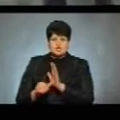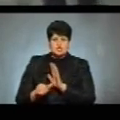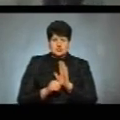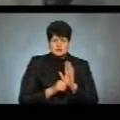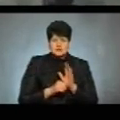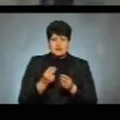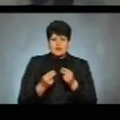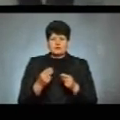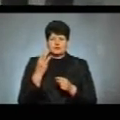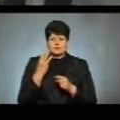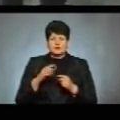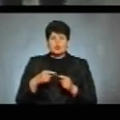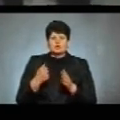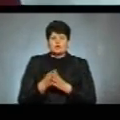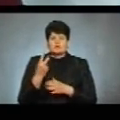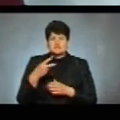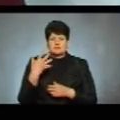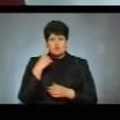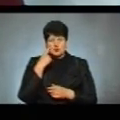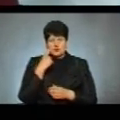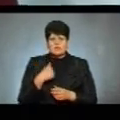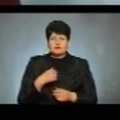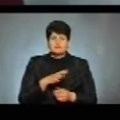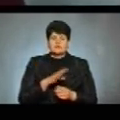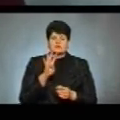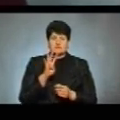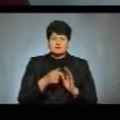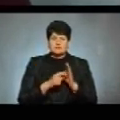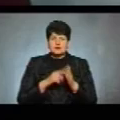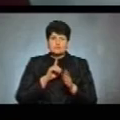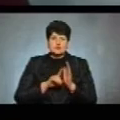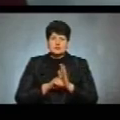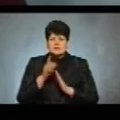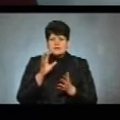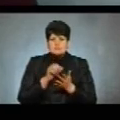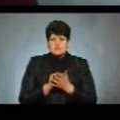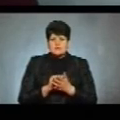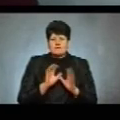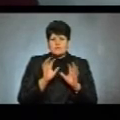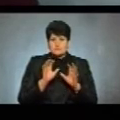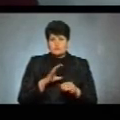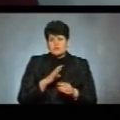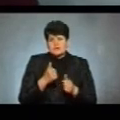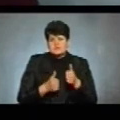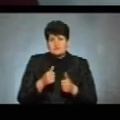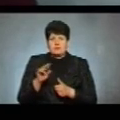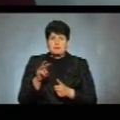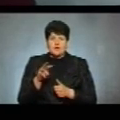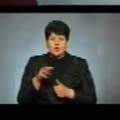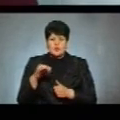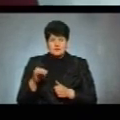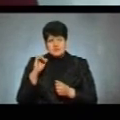Грають 3 партії до 25 очок. Я була в 4 класі, коли почала займатися волейболом. Я була на змаганнях в Миколаєві, вони